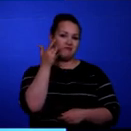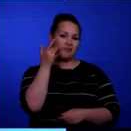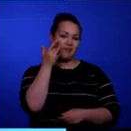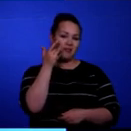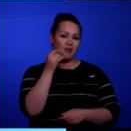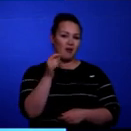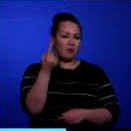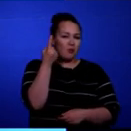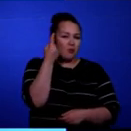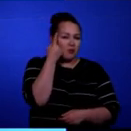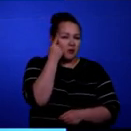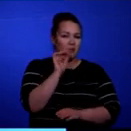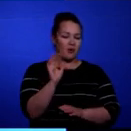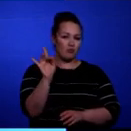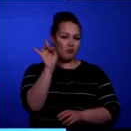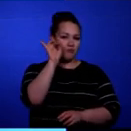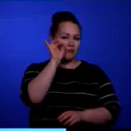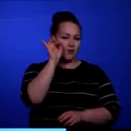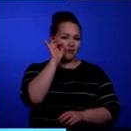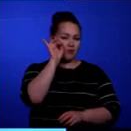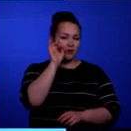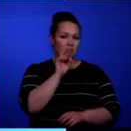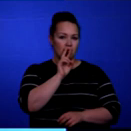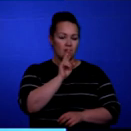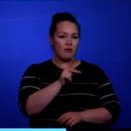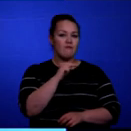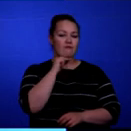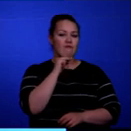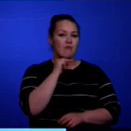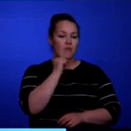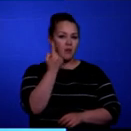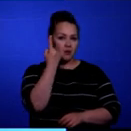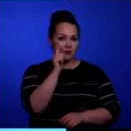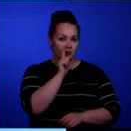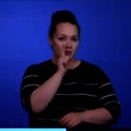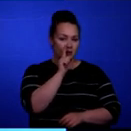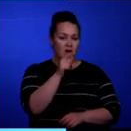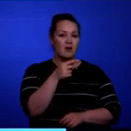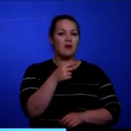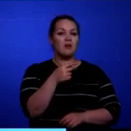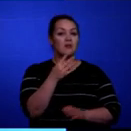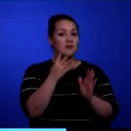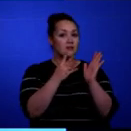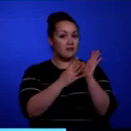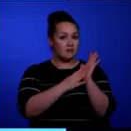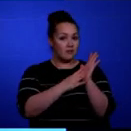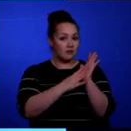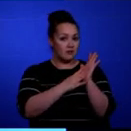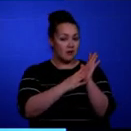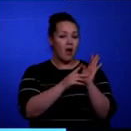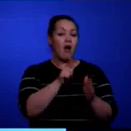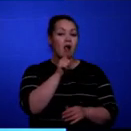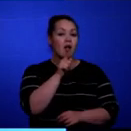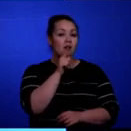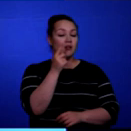подумав делает ошибки обратите внимание один карандаш равен 9 а у нас их два